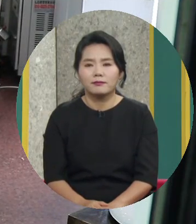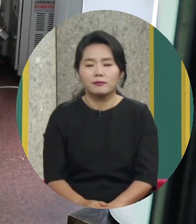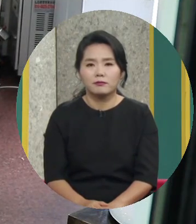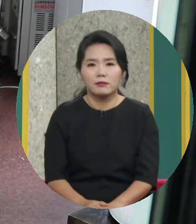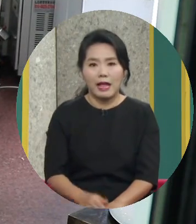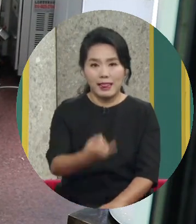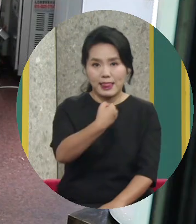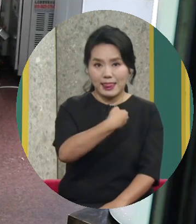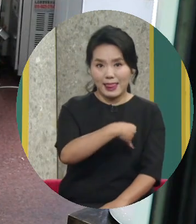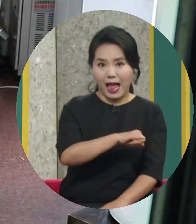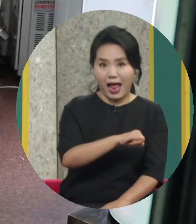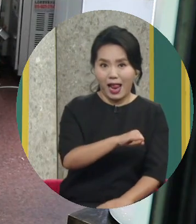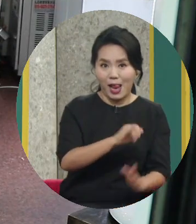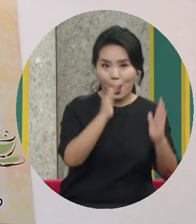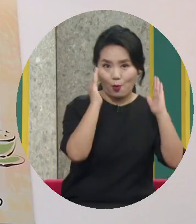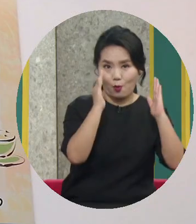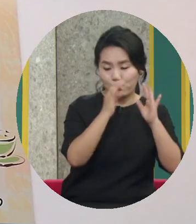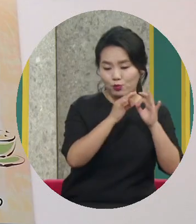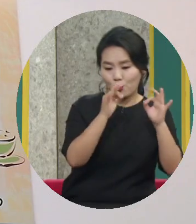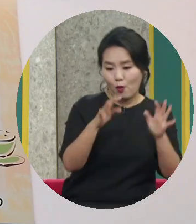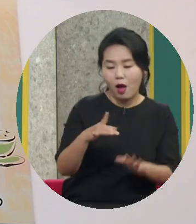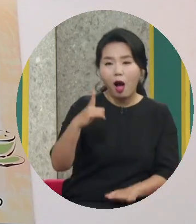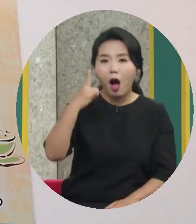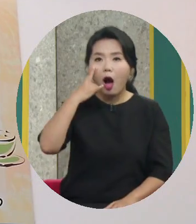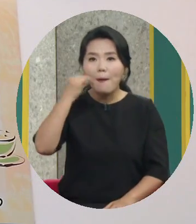엄마는 부지런히 가게를 엽니다.